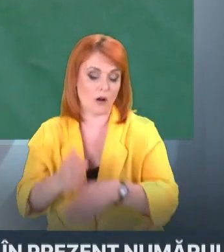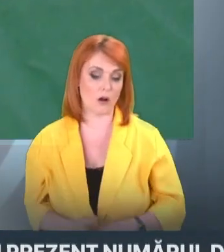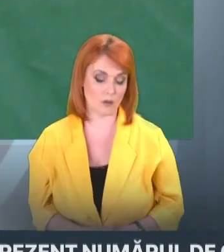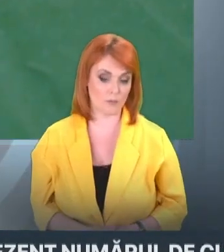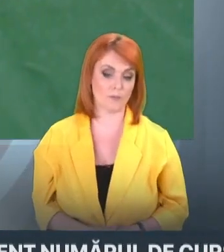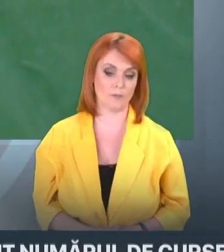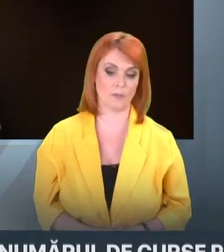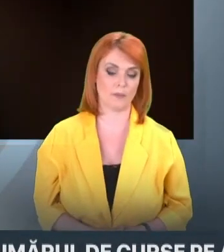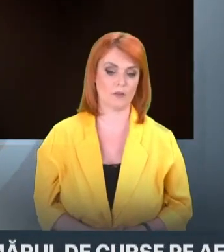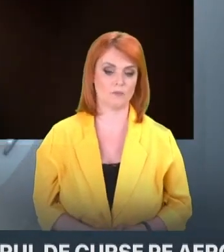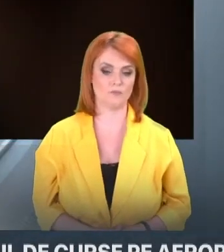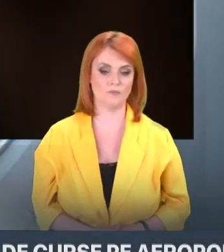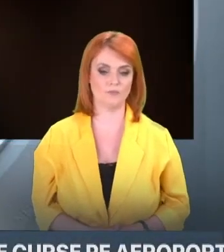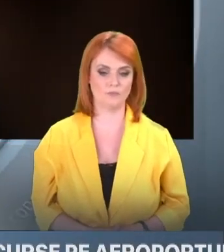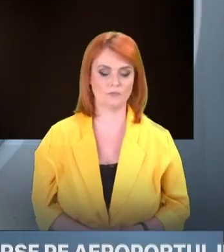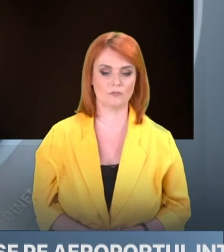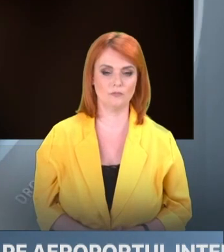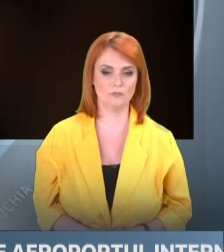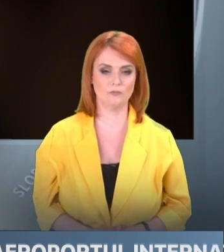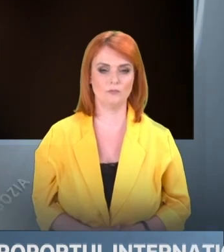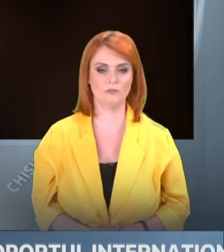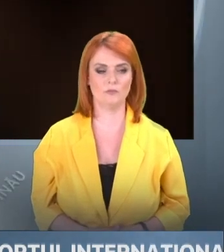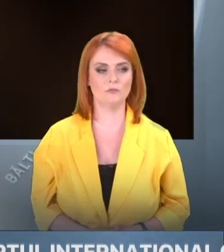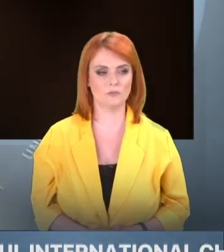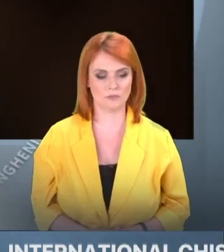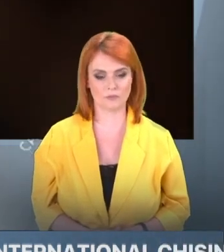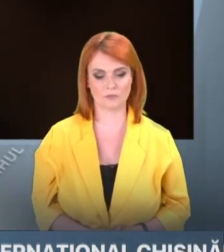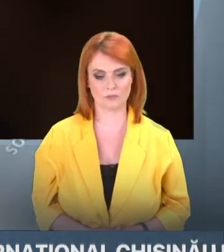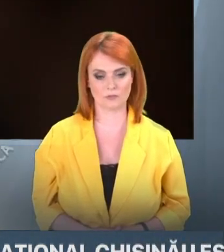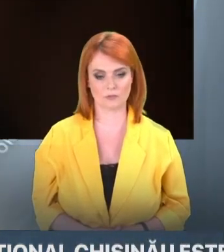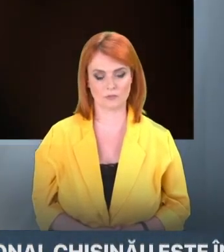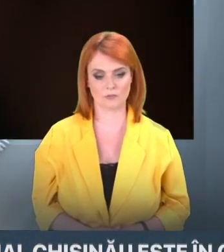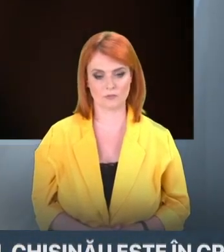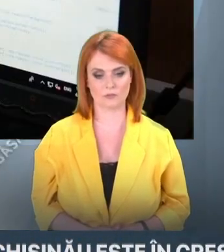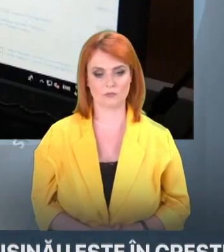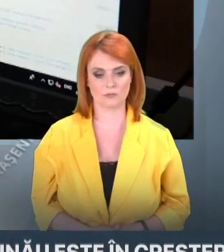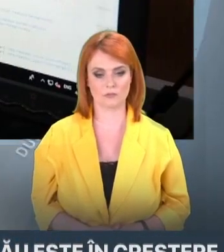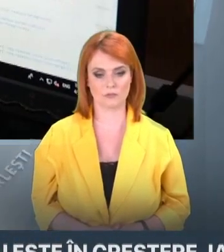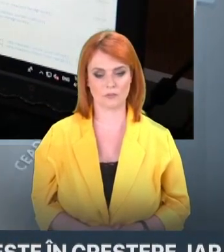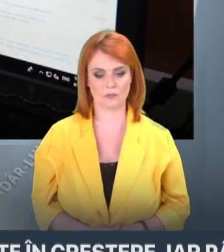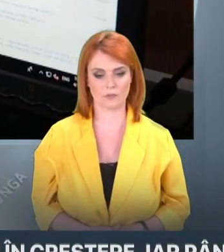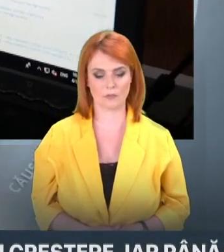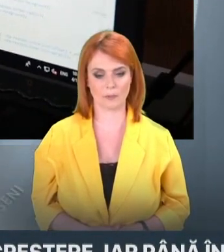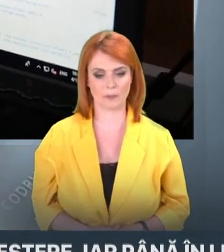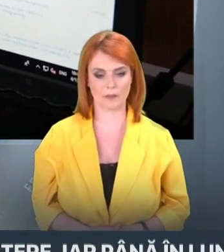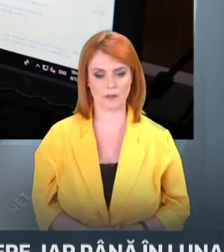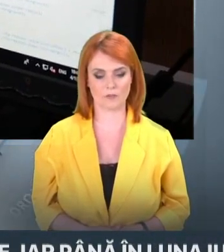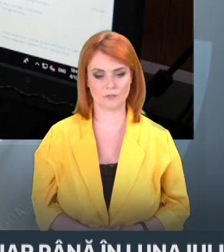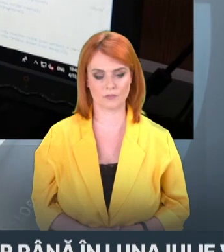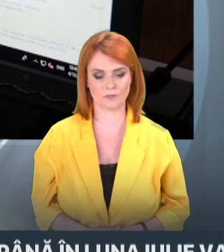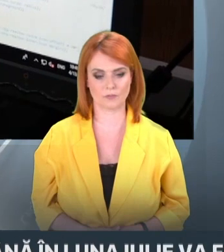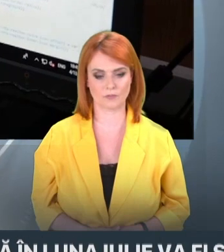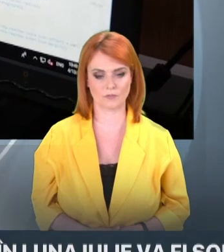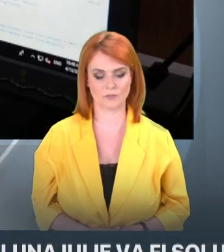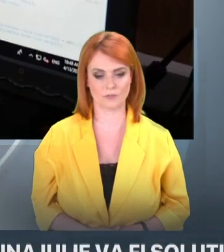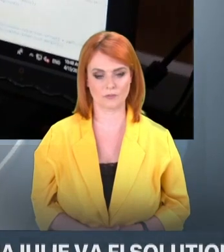sau îi ajutăm să-și dezvolte competențe, le spunem noi soft, deci competențe de ajustare la un loc de